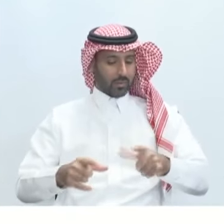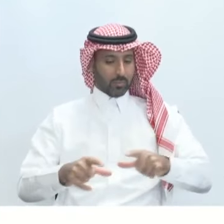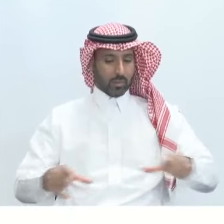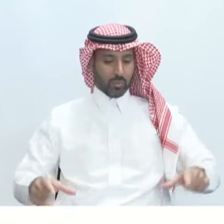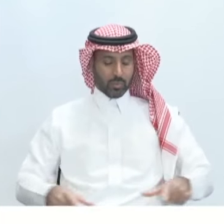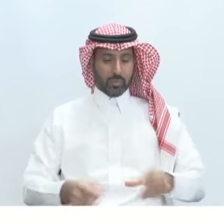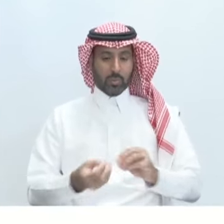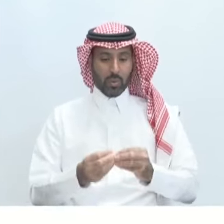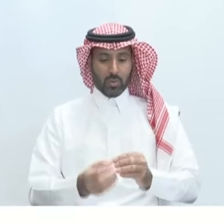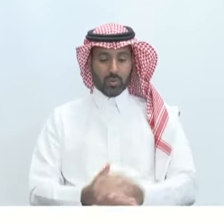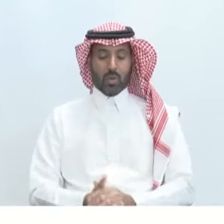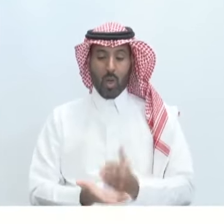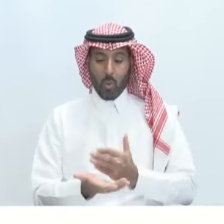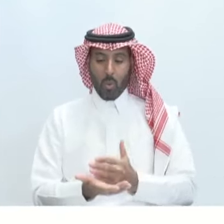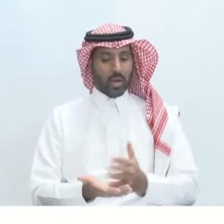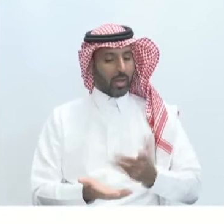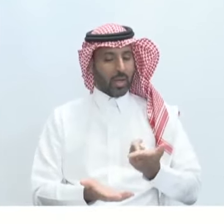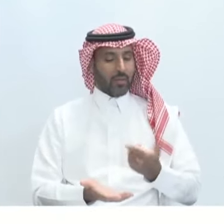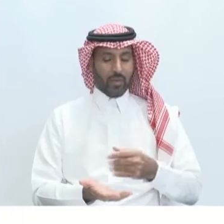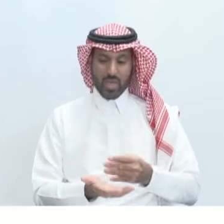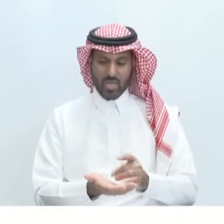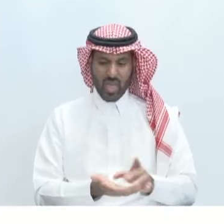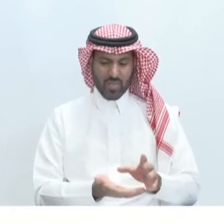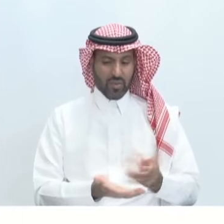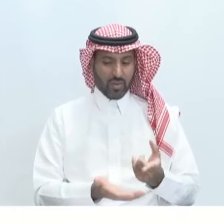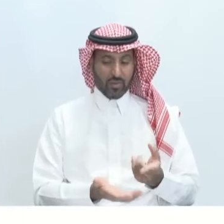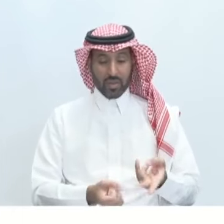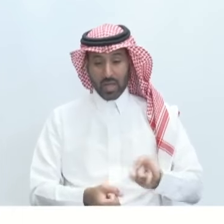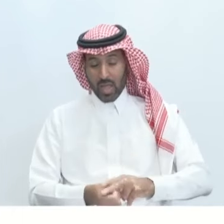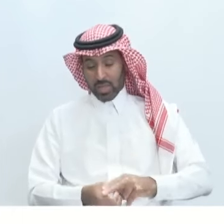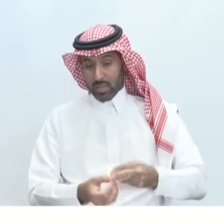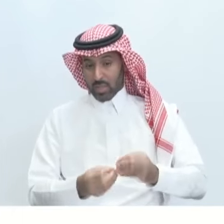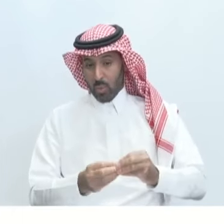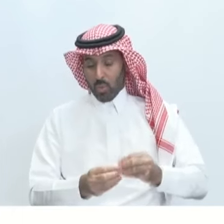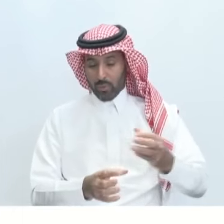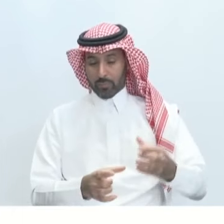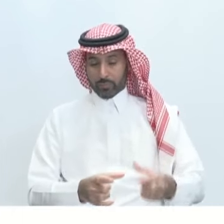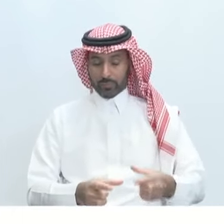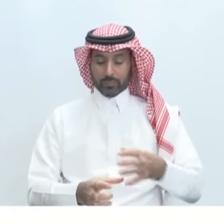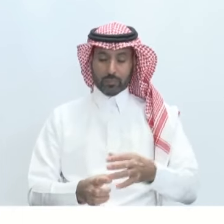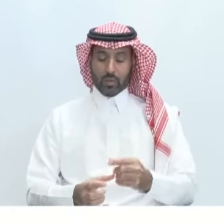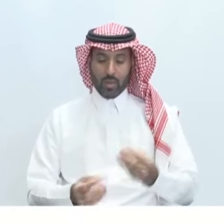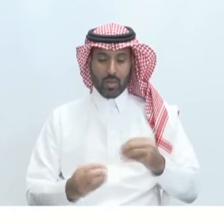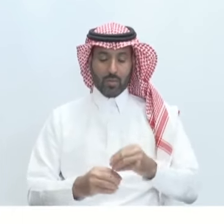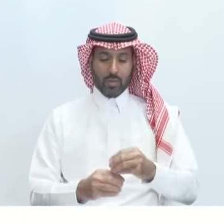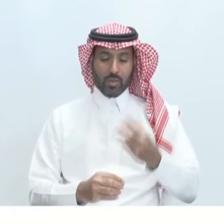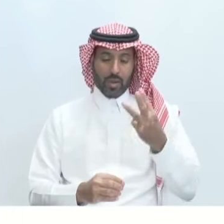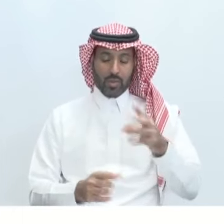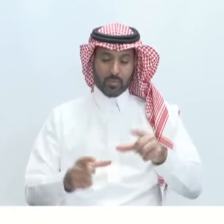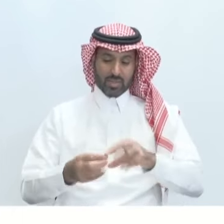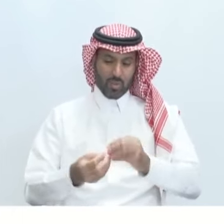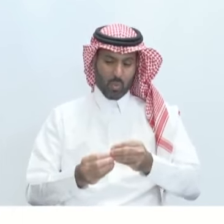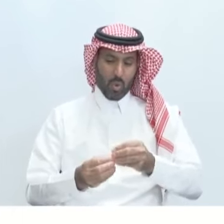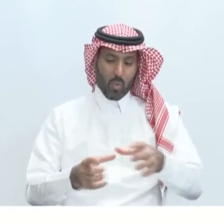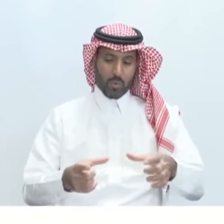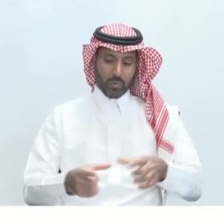الملونه وحذفها واعاده تشكيلها وتلوينها اضف ثلاثه مساحات ملونه